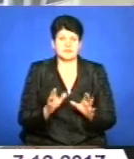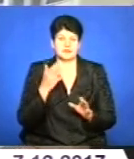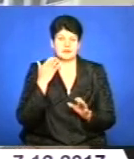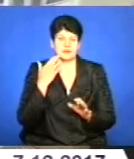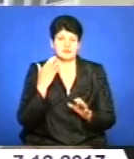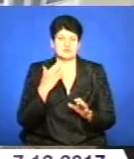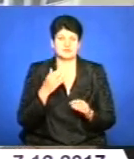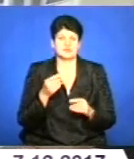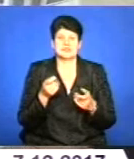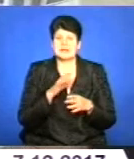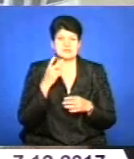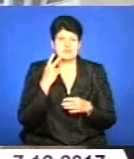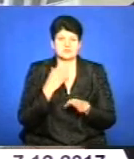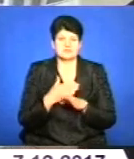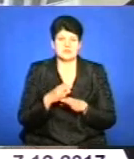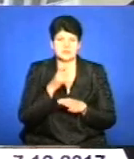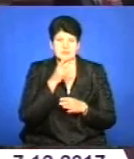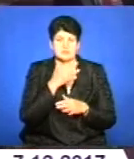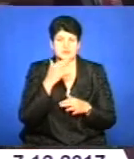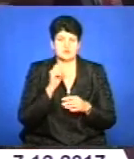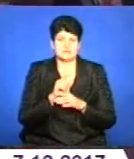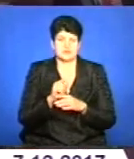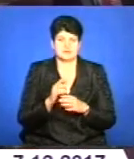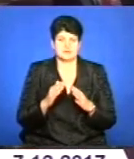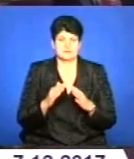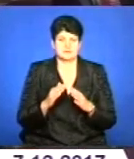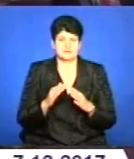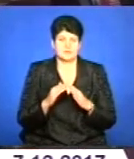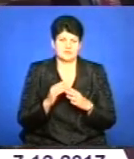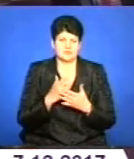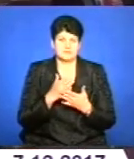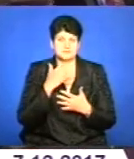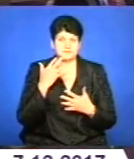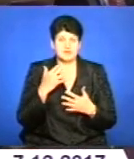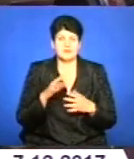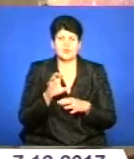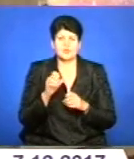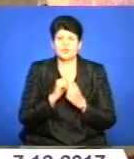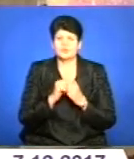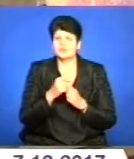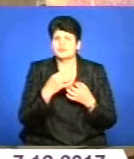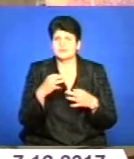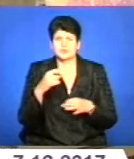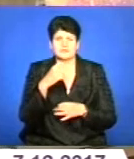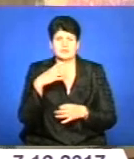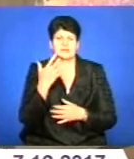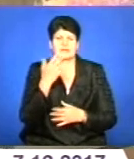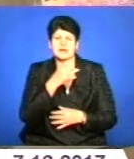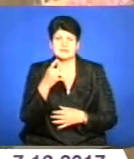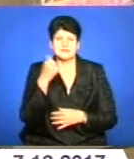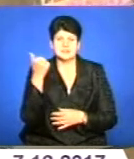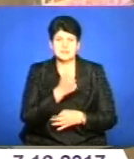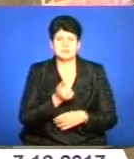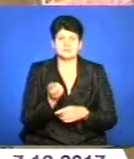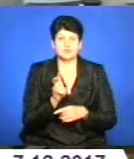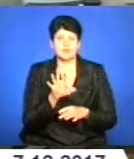заняття гуртку, тому що багато домашніх завдань. Ксенія намагається фотографувати у кожну вільну хвилину. Декілька разів на тиждень відвідує